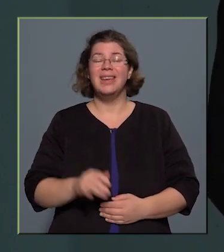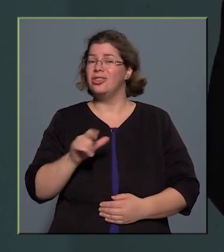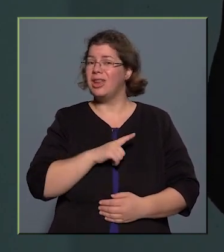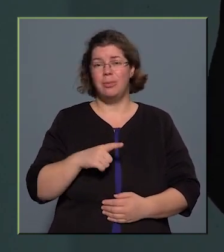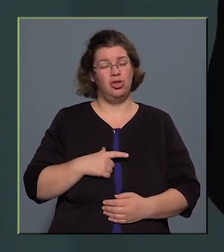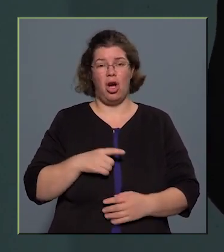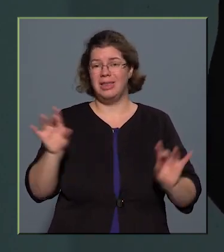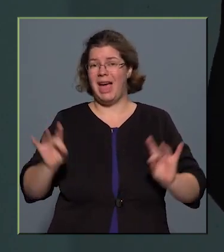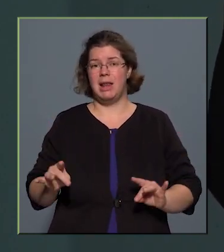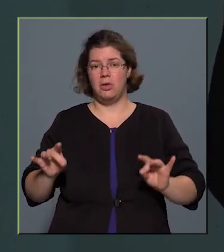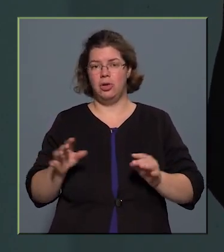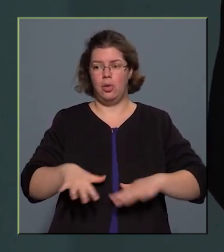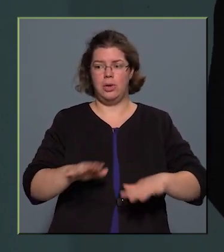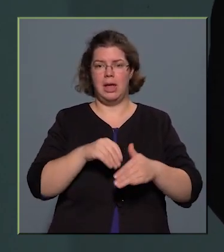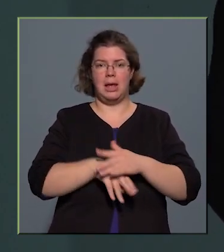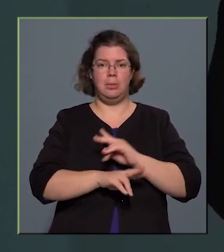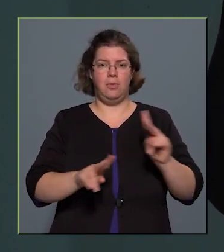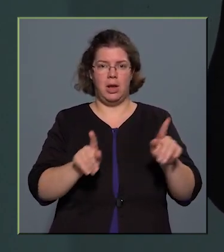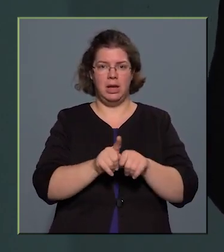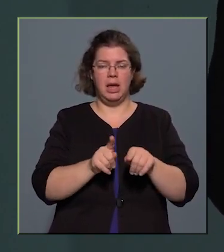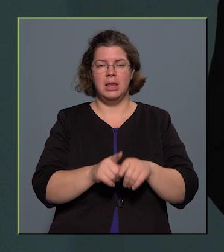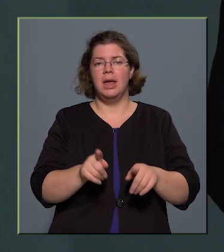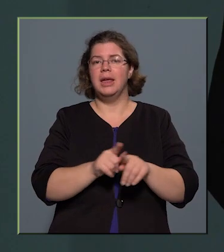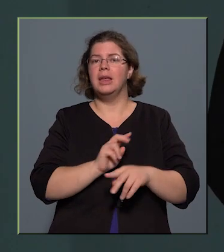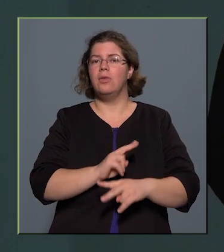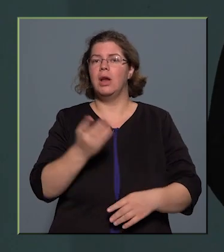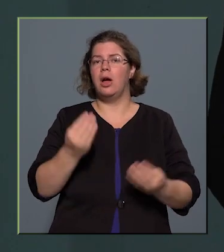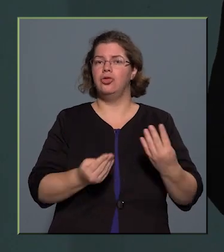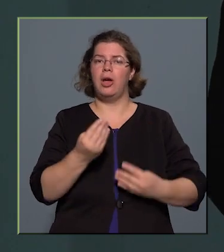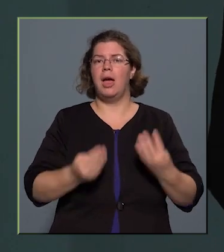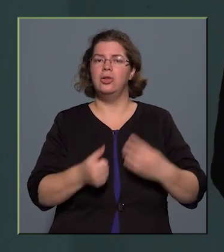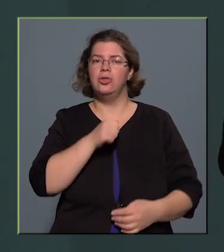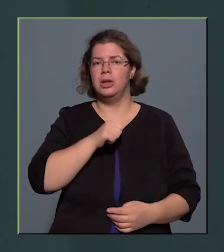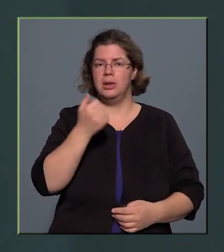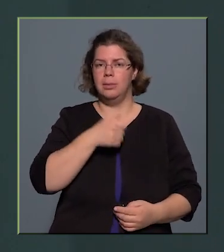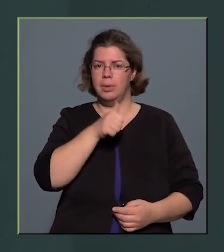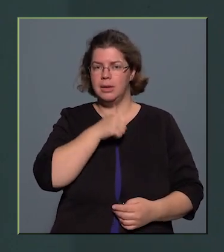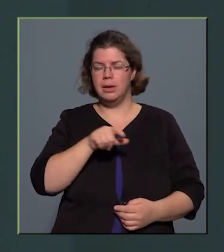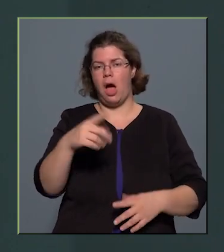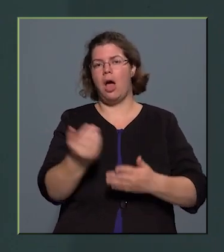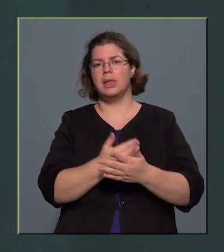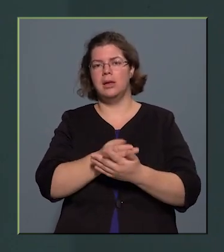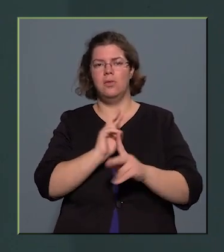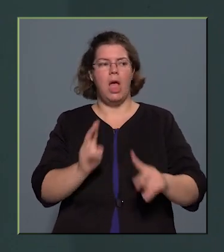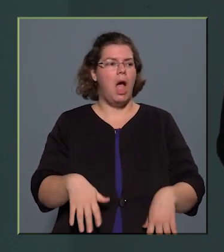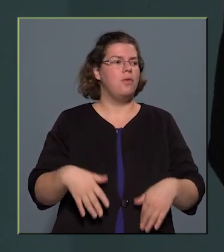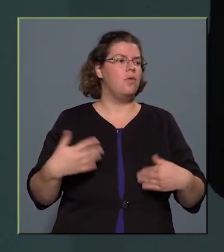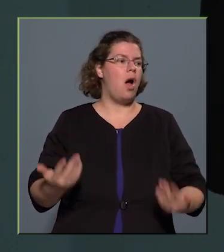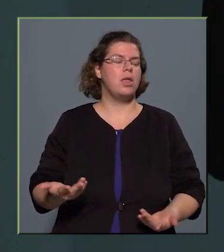csak gyártási környezetben van így, ez így van akkor, amikor a ChatGPT-t használja valaki, így van akkor, amikor a vezetőtámogató